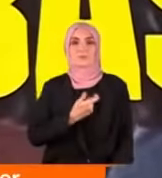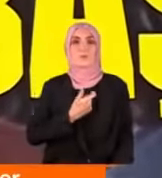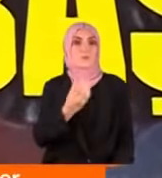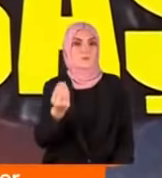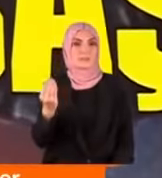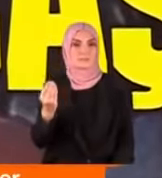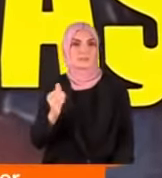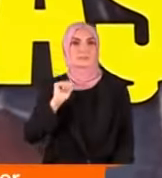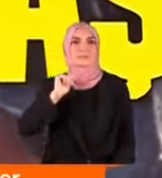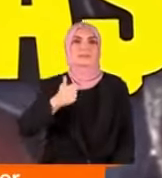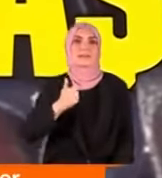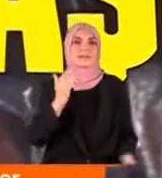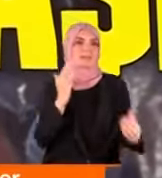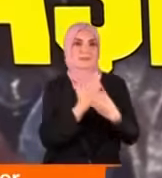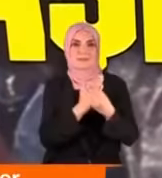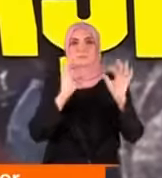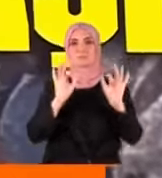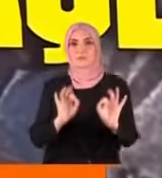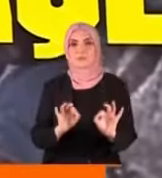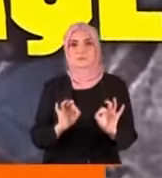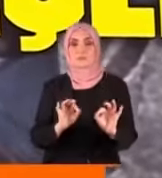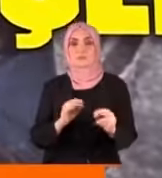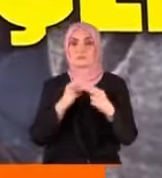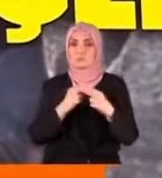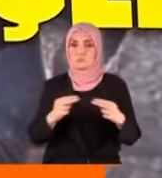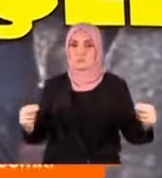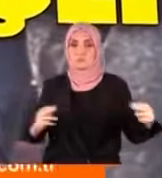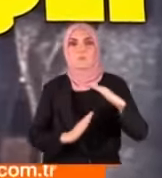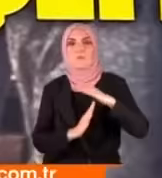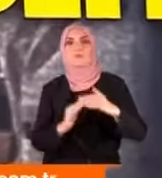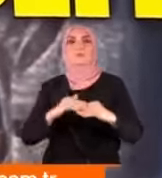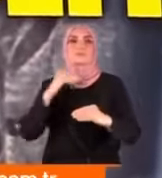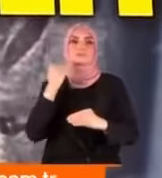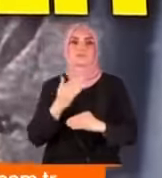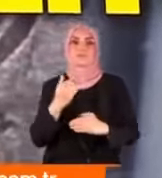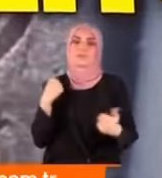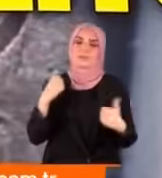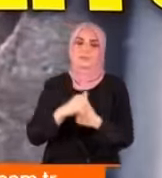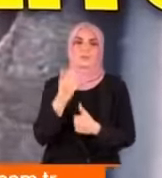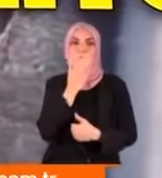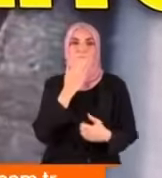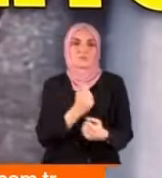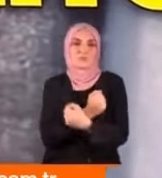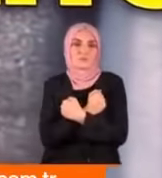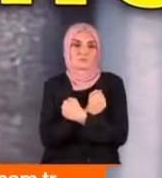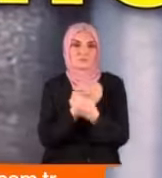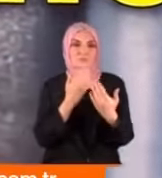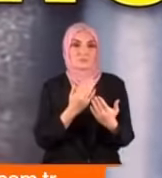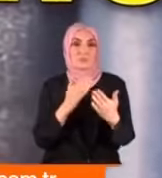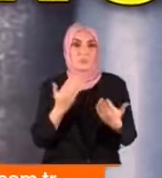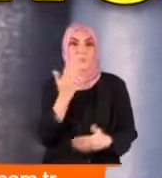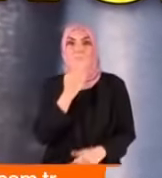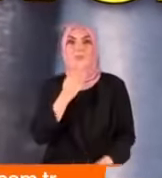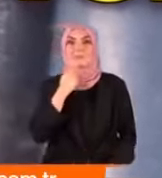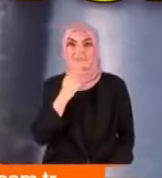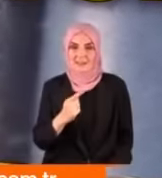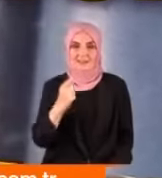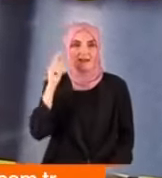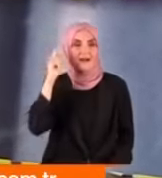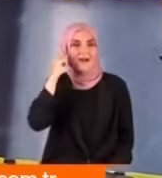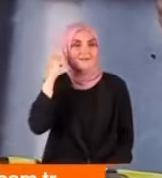Öğrenciler yarın ders başı yapacak ve uzun bir aranın ardından yeniden okullarına kavuşacak. Tabii okul denilince akla hemen Hababam Sınıfı